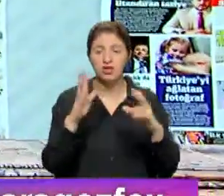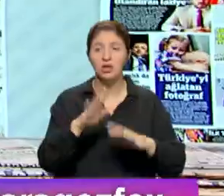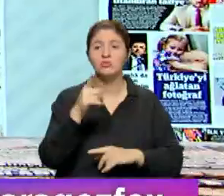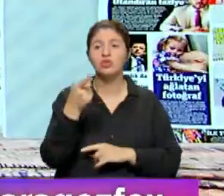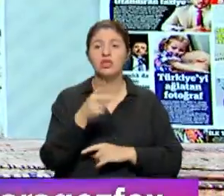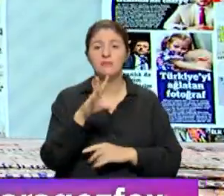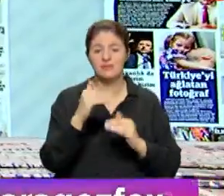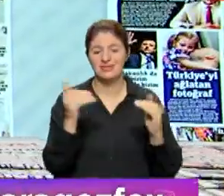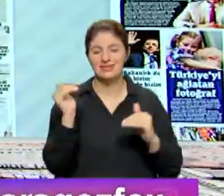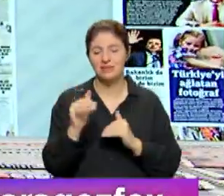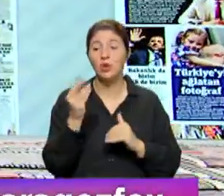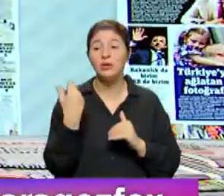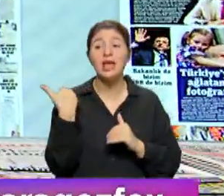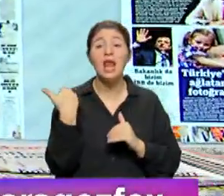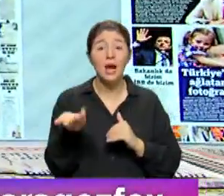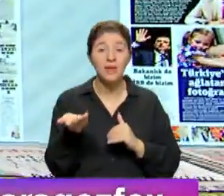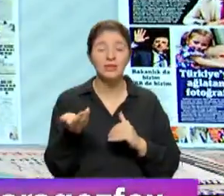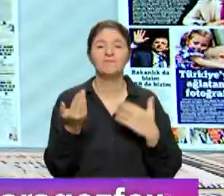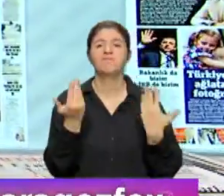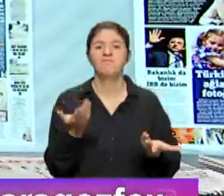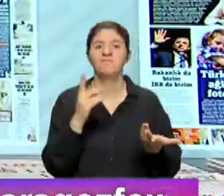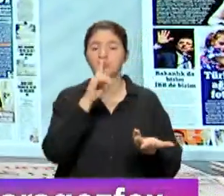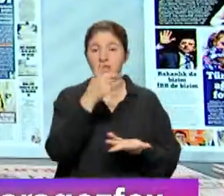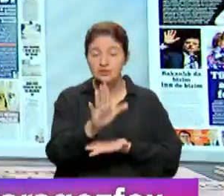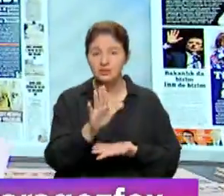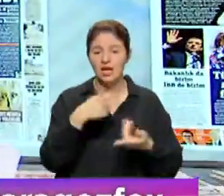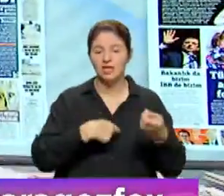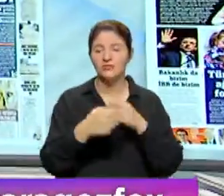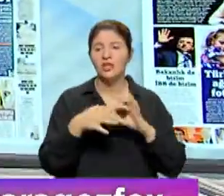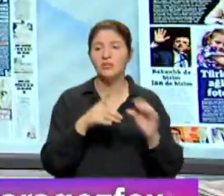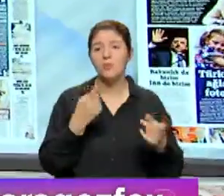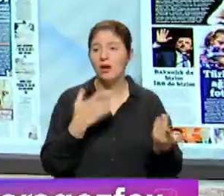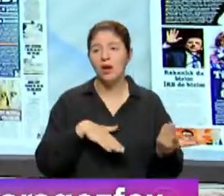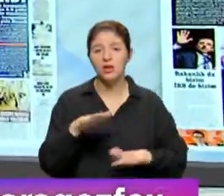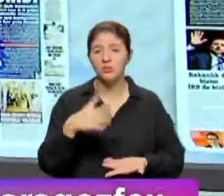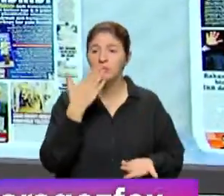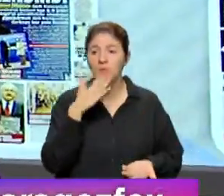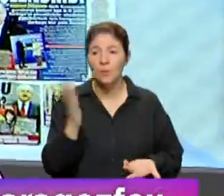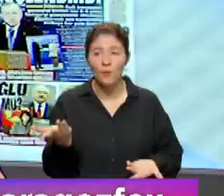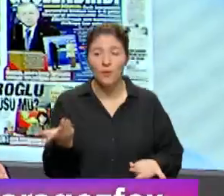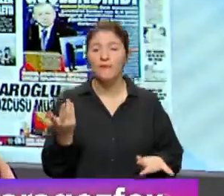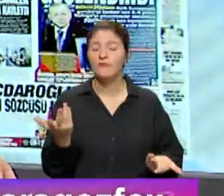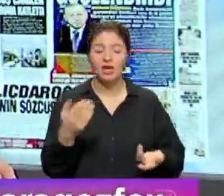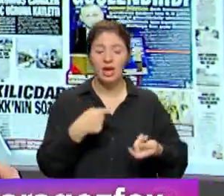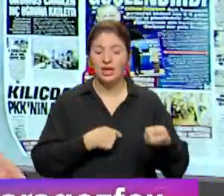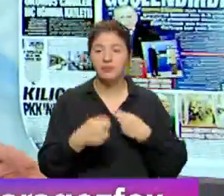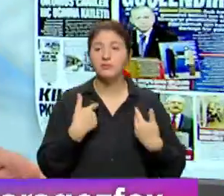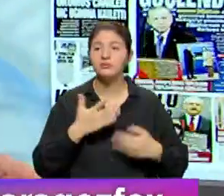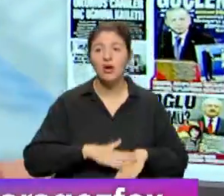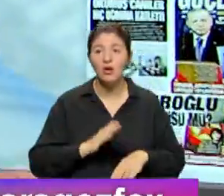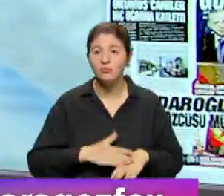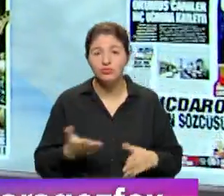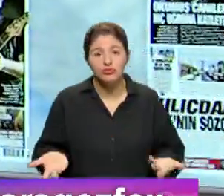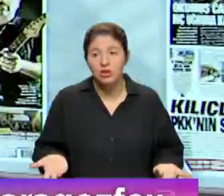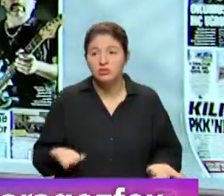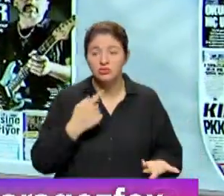25'lik bir sınır gelmiş olmasına rağmen yalnız esnafla ilgili böyle bir adım at ve esnaf biz ne yapacağız